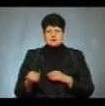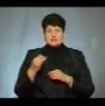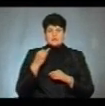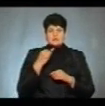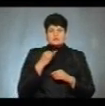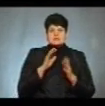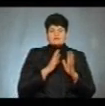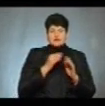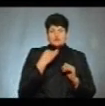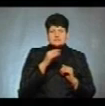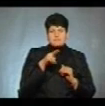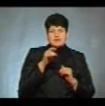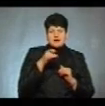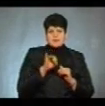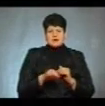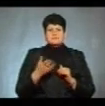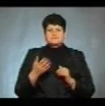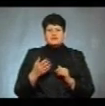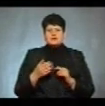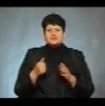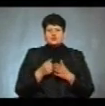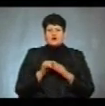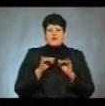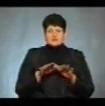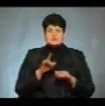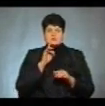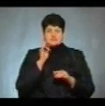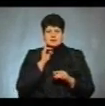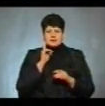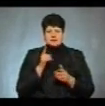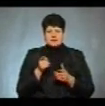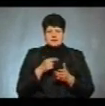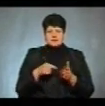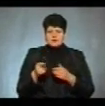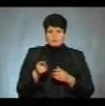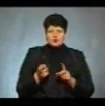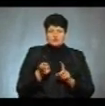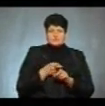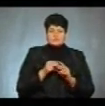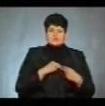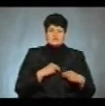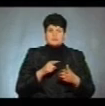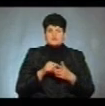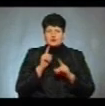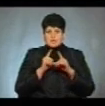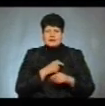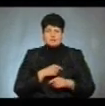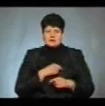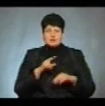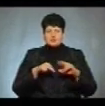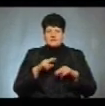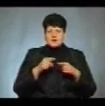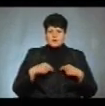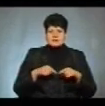та Збараському шосе. До акції «Тернопіль – найзеленіше місто» долучилися працівники Тернопільської міськради, депутати, будівельні